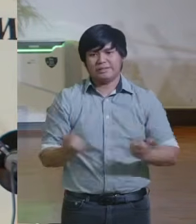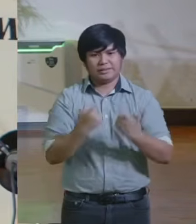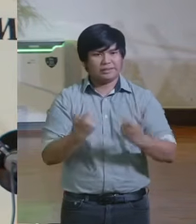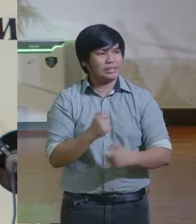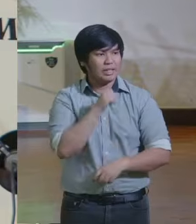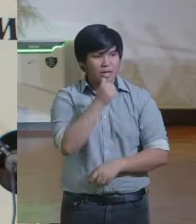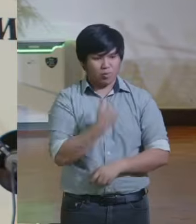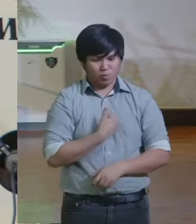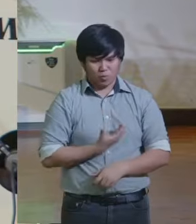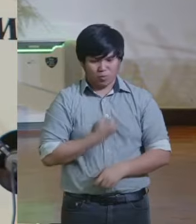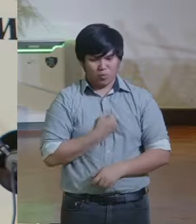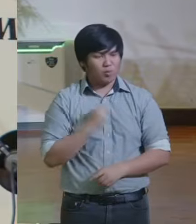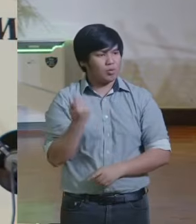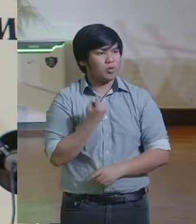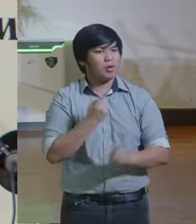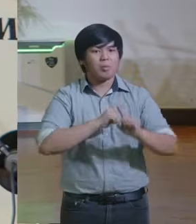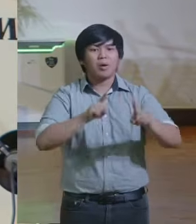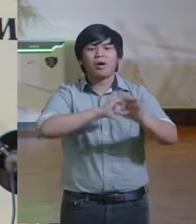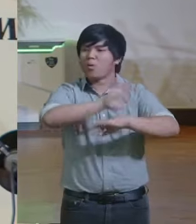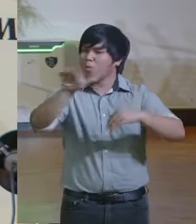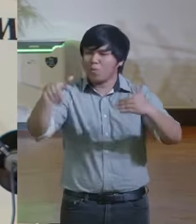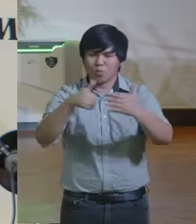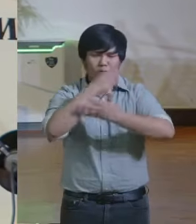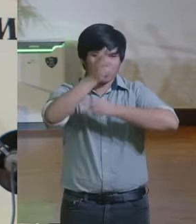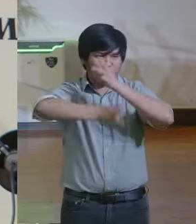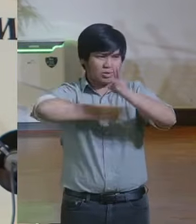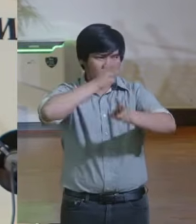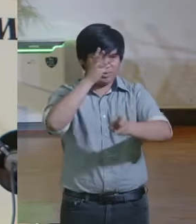only, but also for the sins of the whole world.